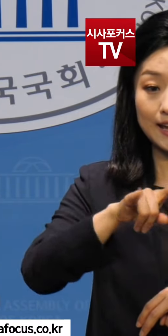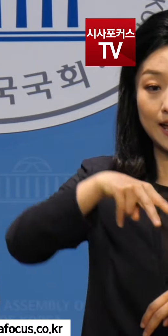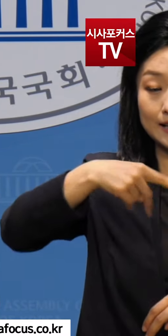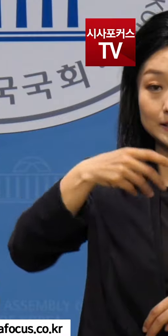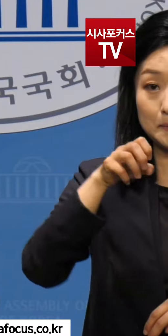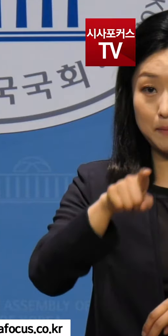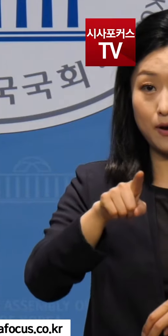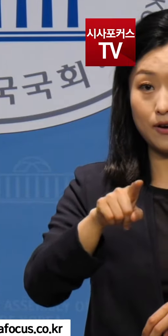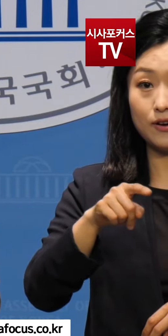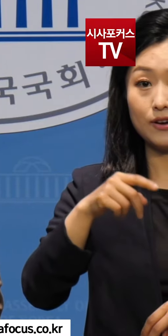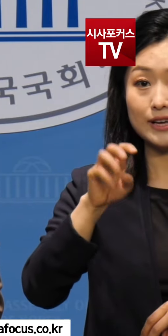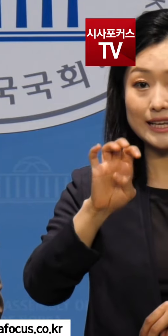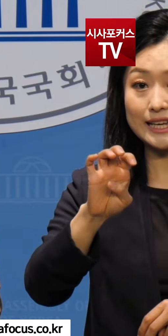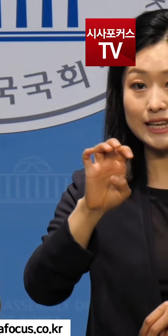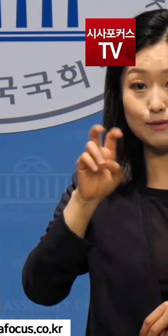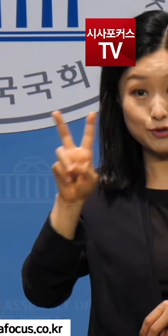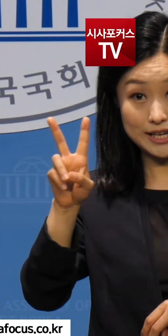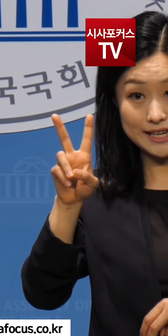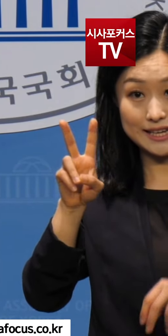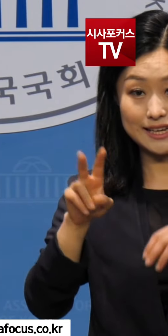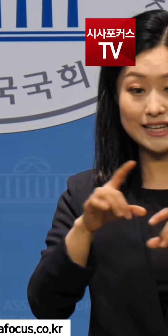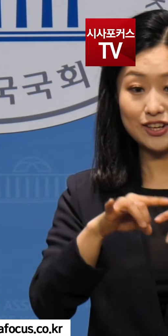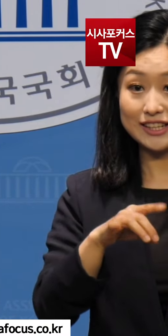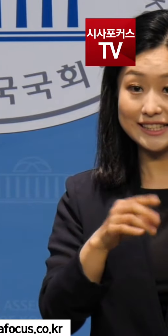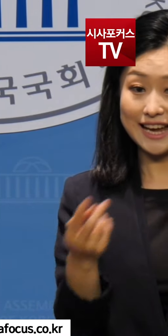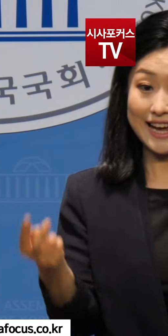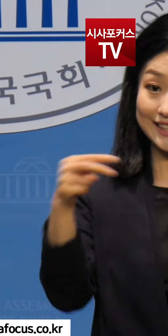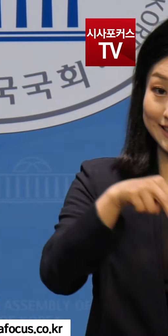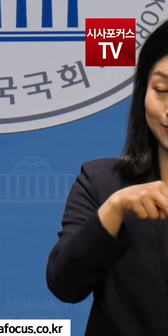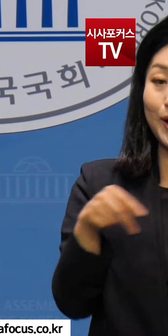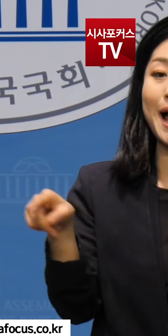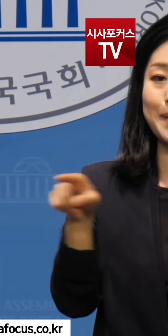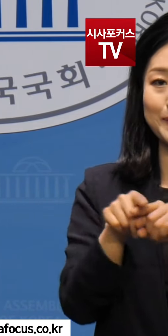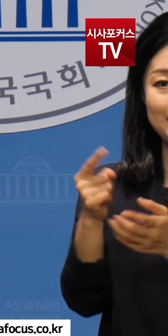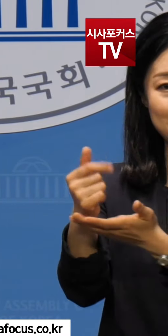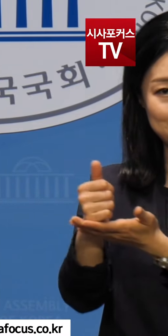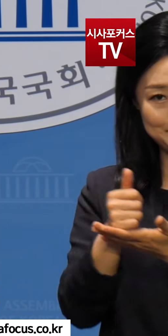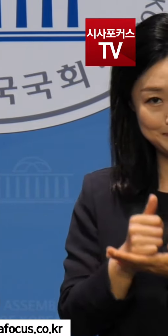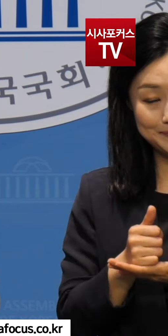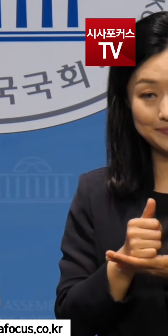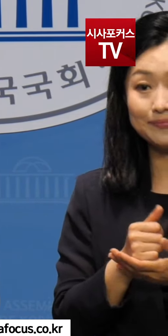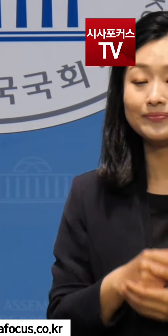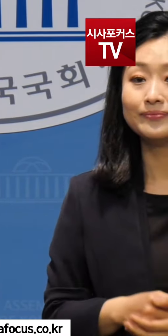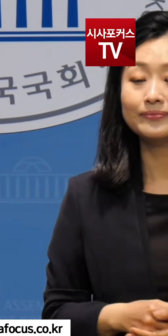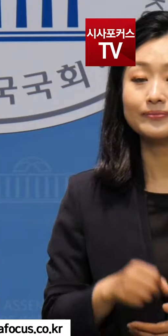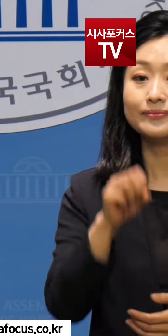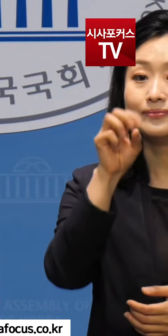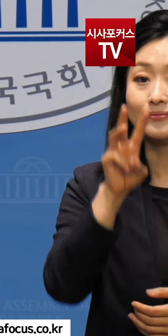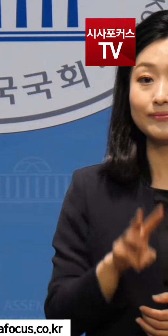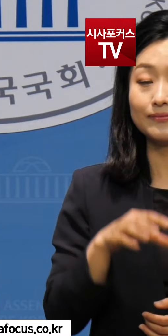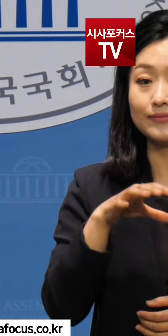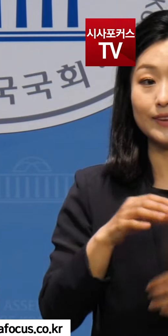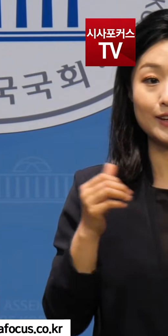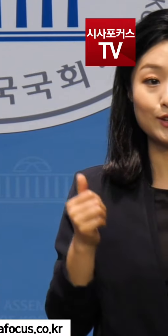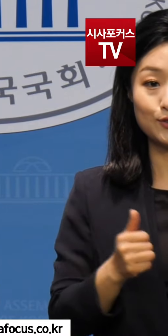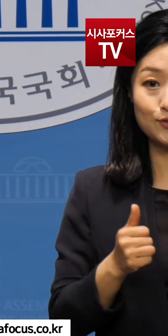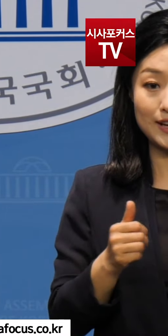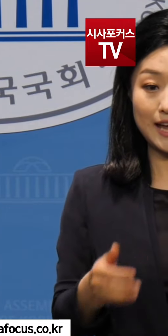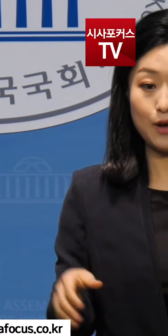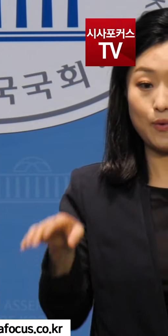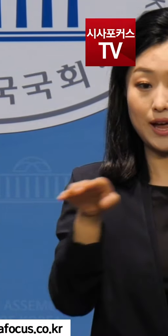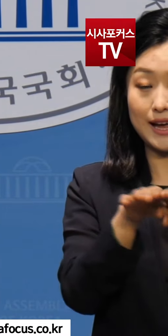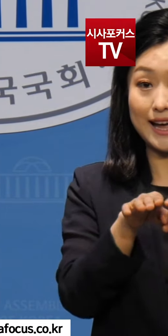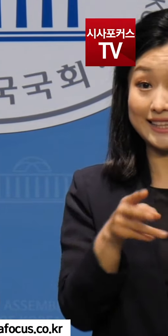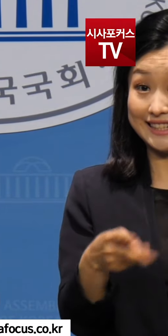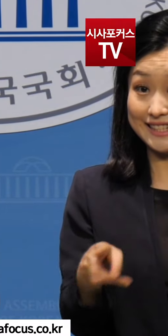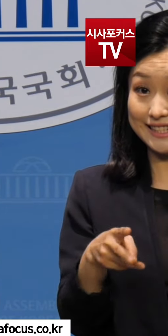EV 전기차 시승식도 함께 하겠습니다. 우리 광주가 국회의원회 관 2층